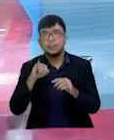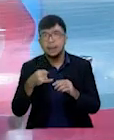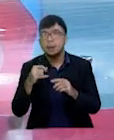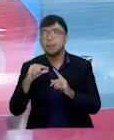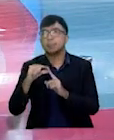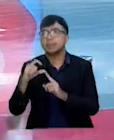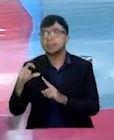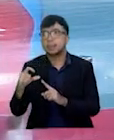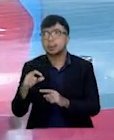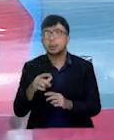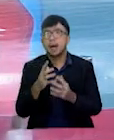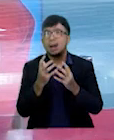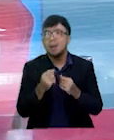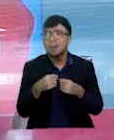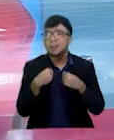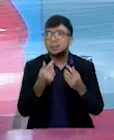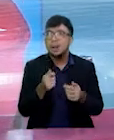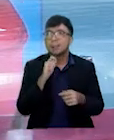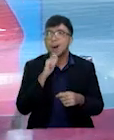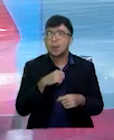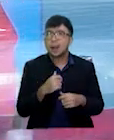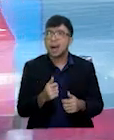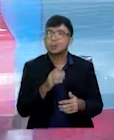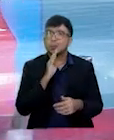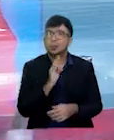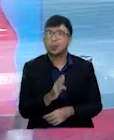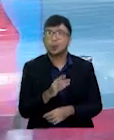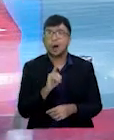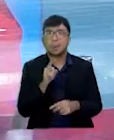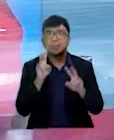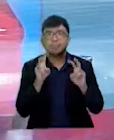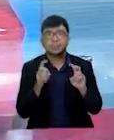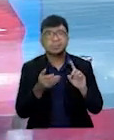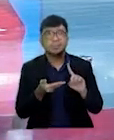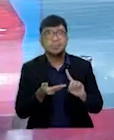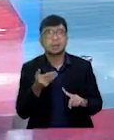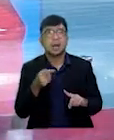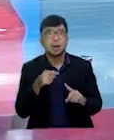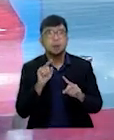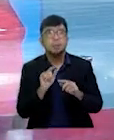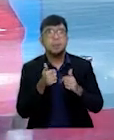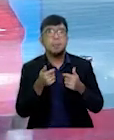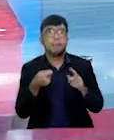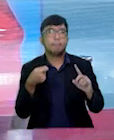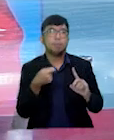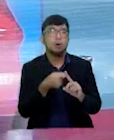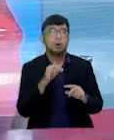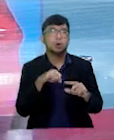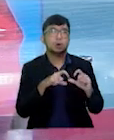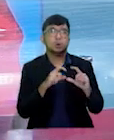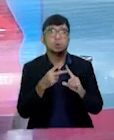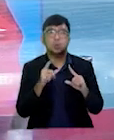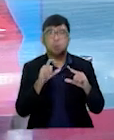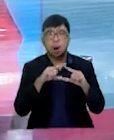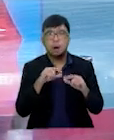memberikan pengakuan sejujur-jujurnya terkait isu pelecehan seksual yang disebut menjadi penyebab pembusukan Yosua istri Ferdy